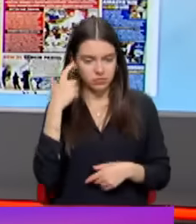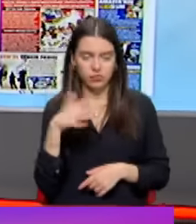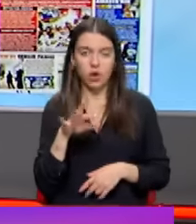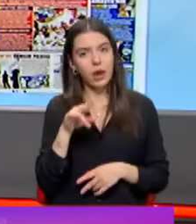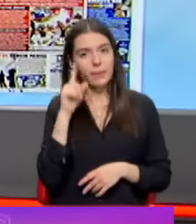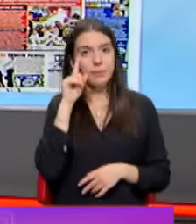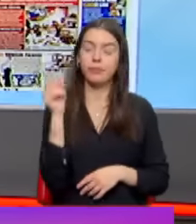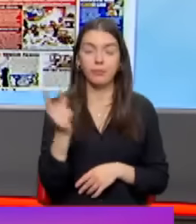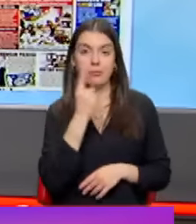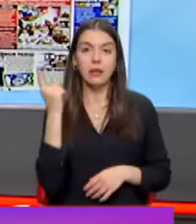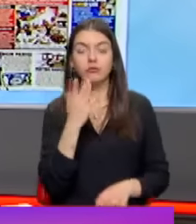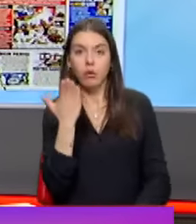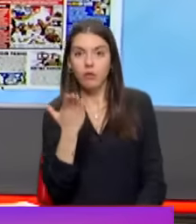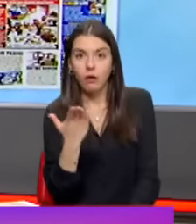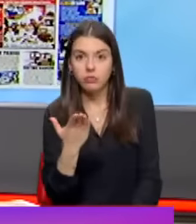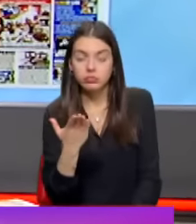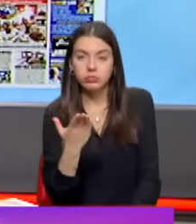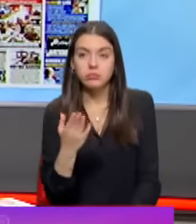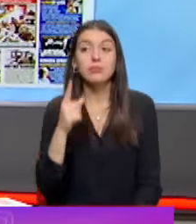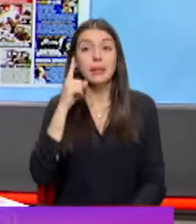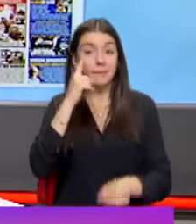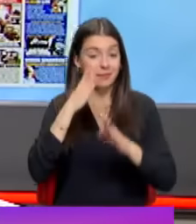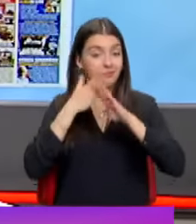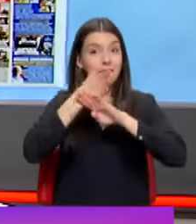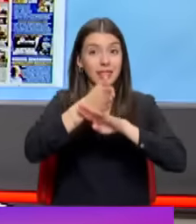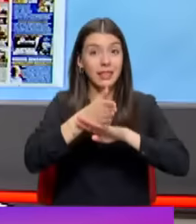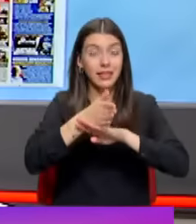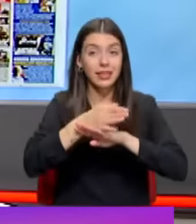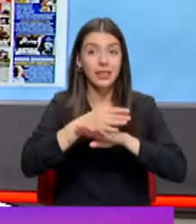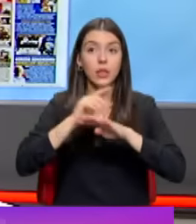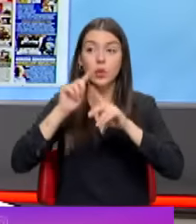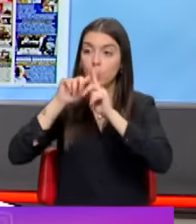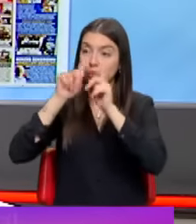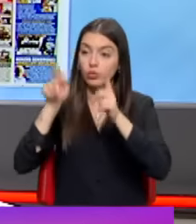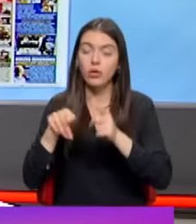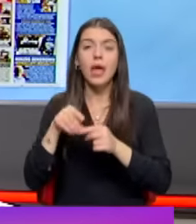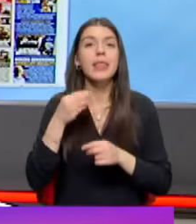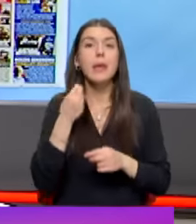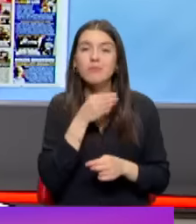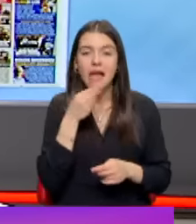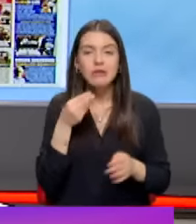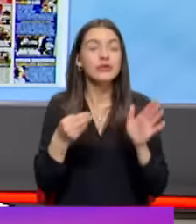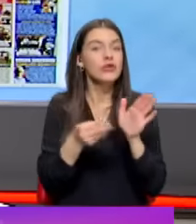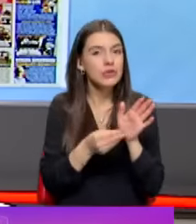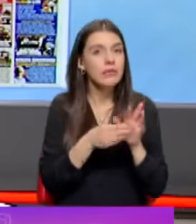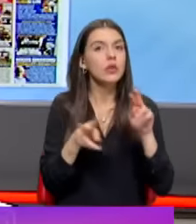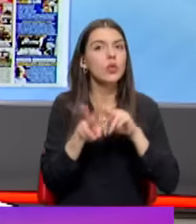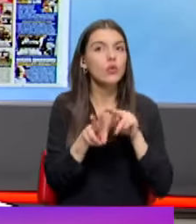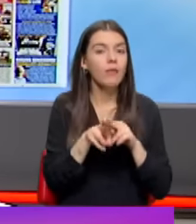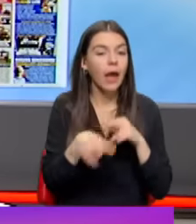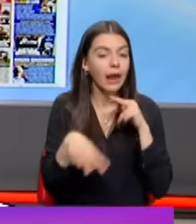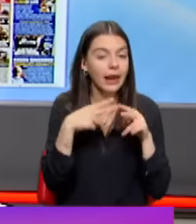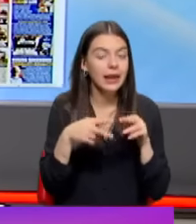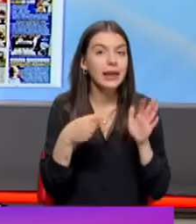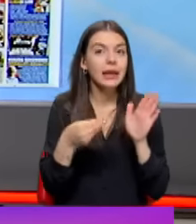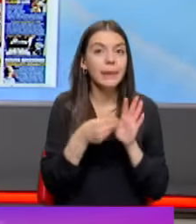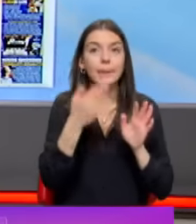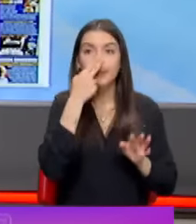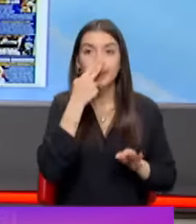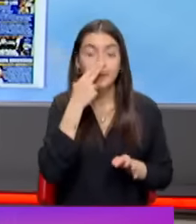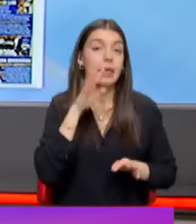döndürüyor açıkçası. Bir yere gittiğinizde işletme bedelini, bahşişini, kuverini beğenmiyorsanız bir daha gitmeyerek